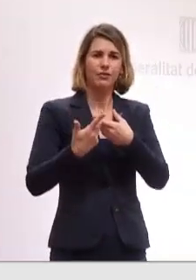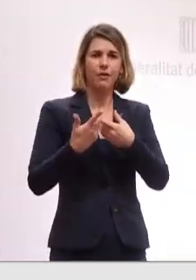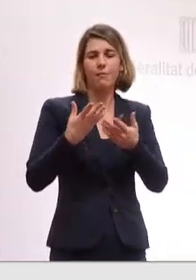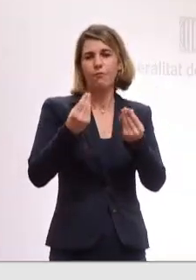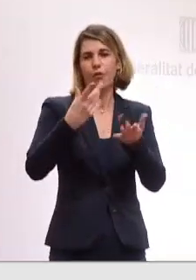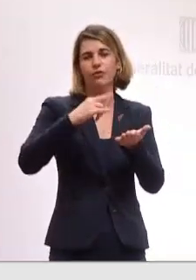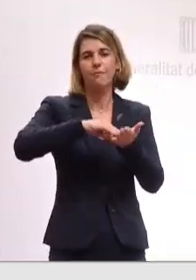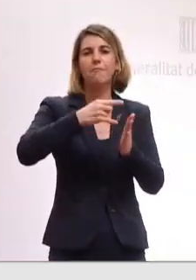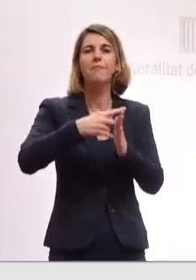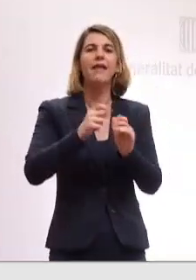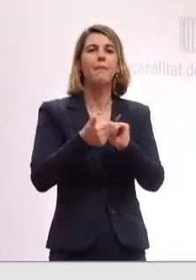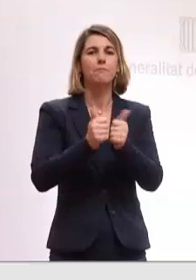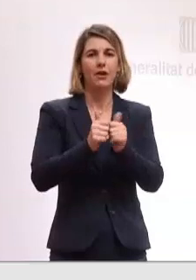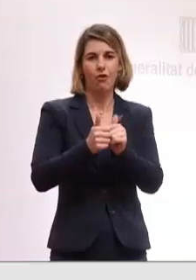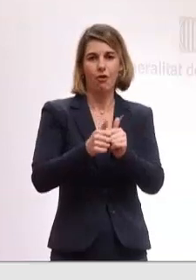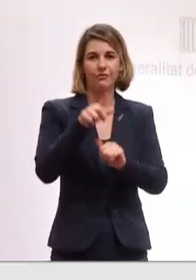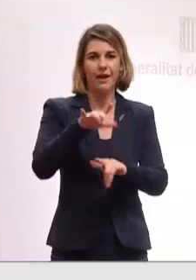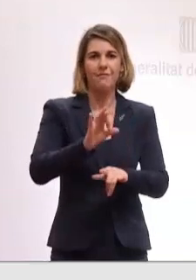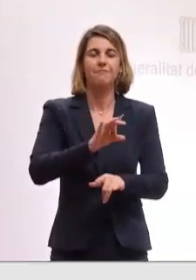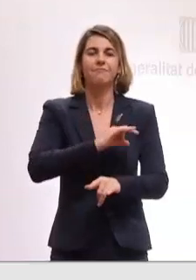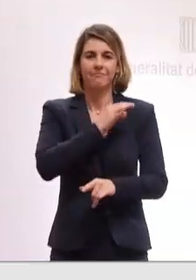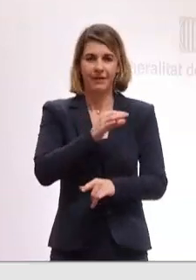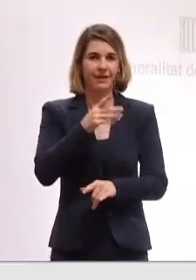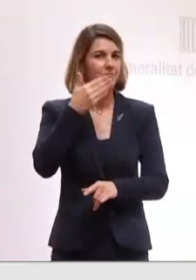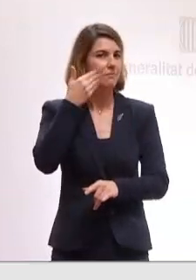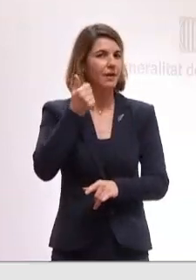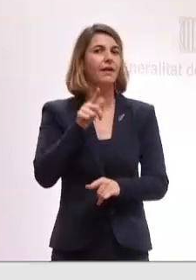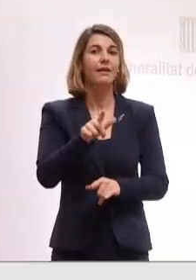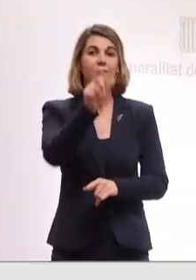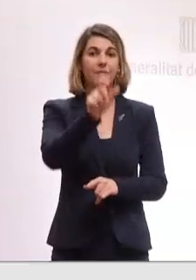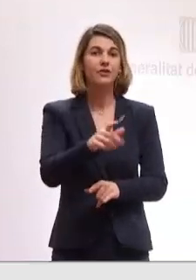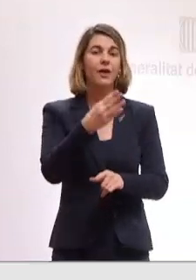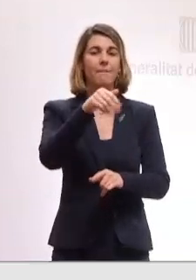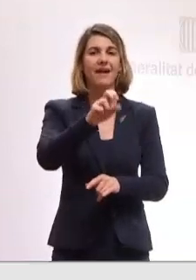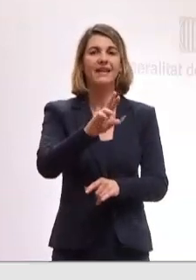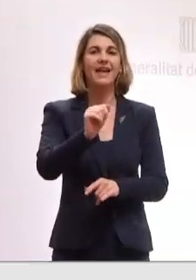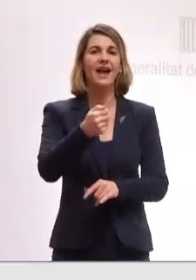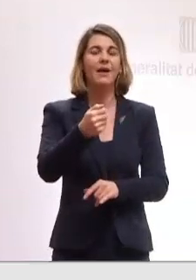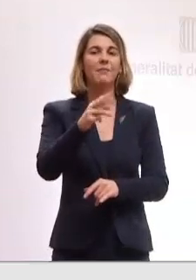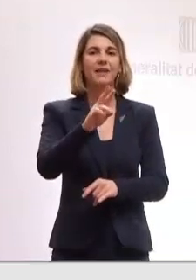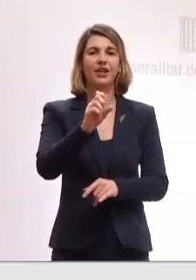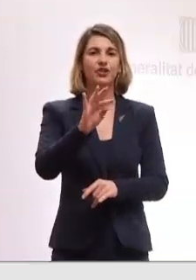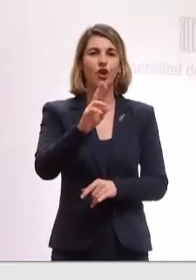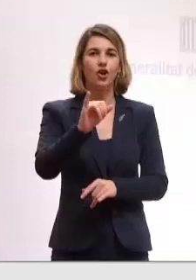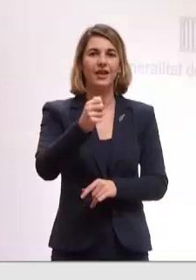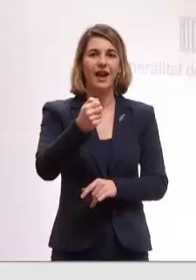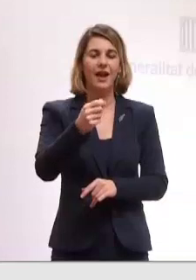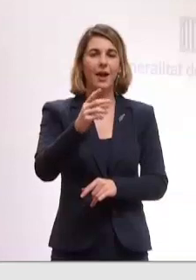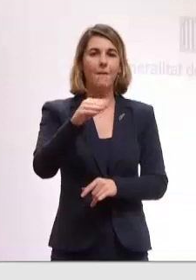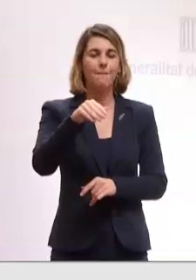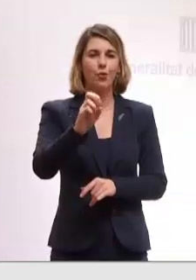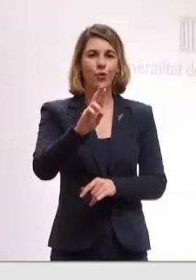pilot, les fan mereixedores d'una menció honorífica. Recull el premi la senyora Maria Victòria Moradell i Escudero.